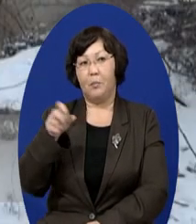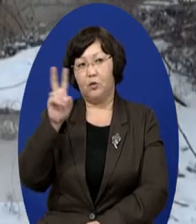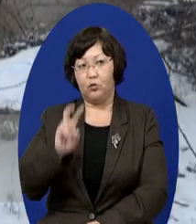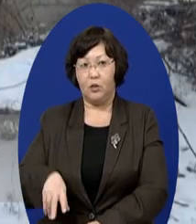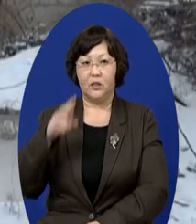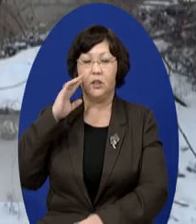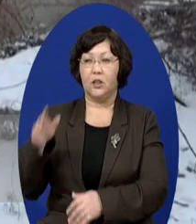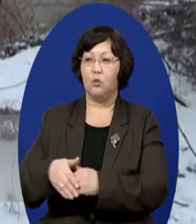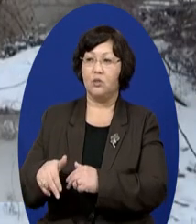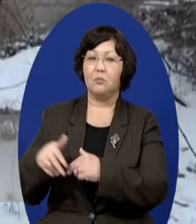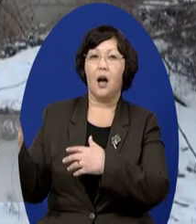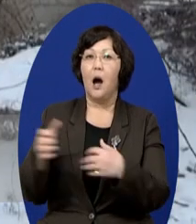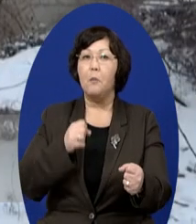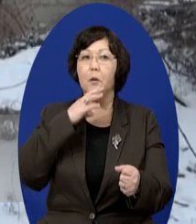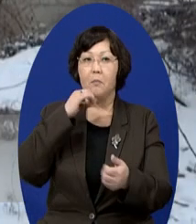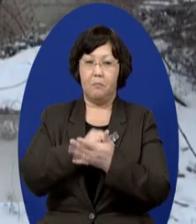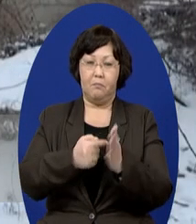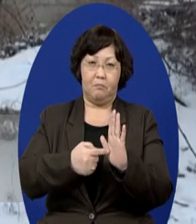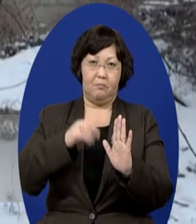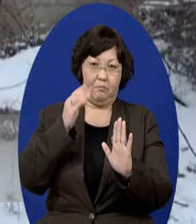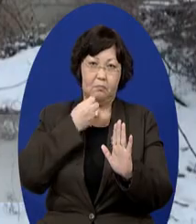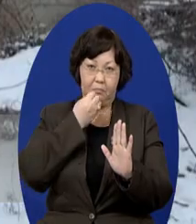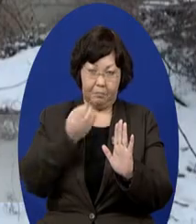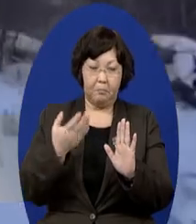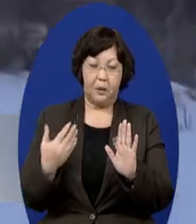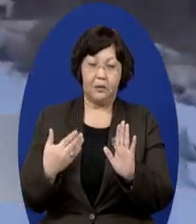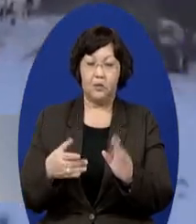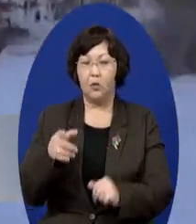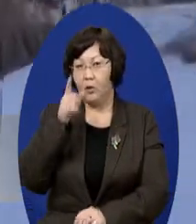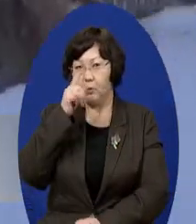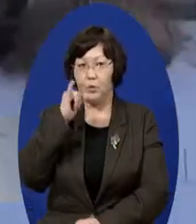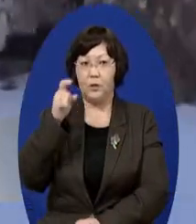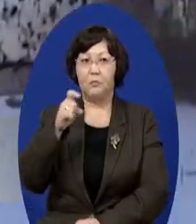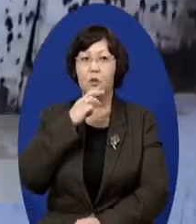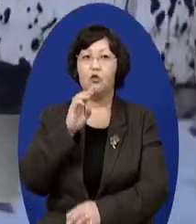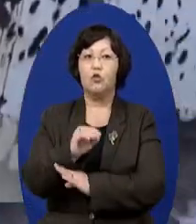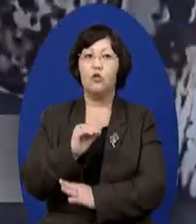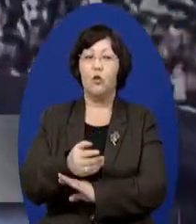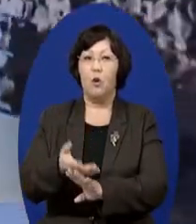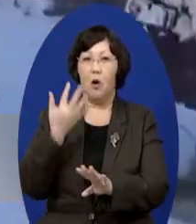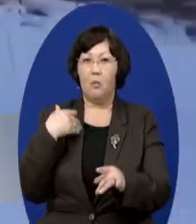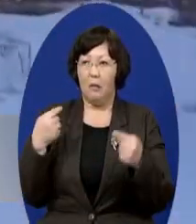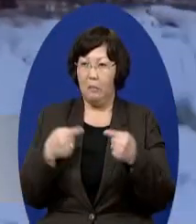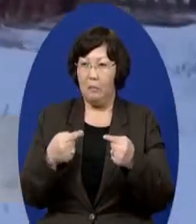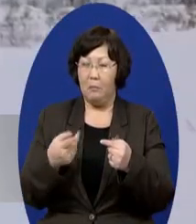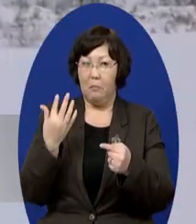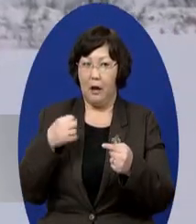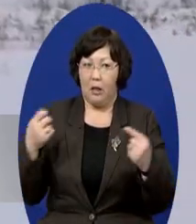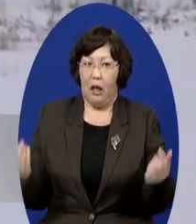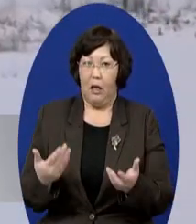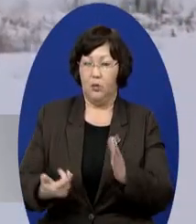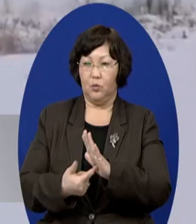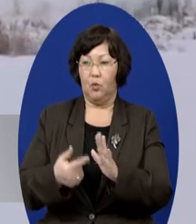мэдээллийг баталжээ. Орси Албаны улсын ерөнхийлөгчийн хэвлэлийн төлөөлөгч Дмитрий Песков өмнө нь энэхүү хурцтнал байдлыг дэвэрхсэн